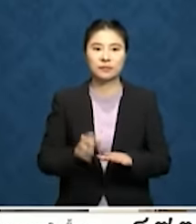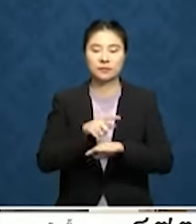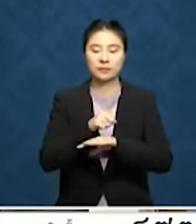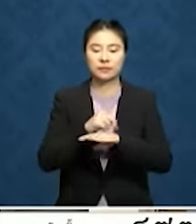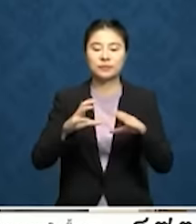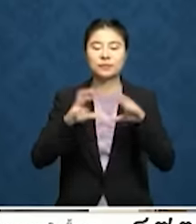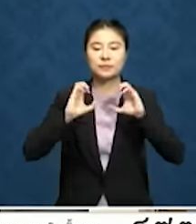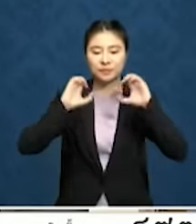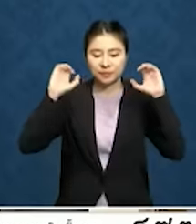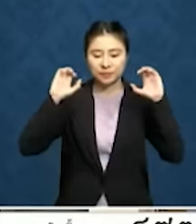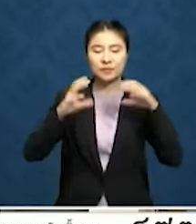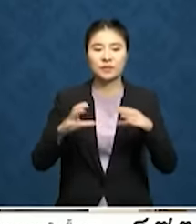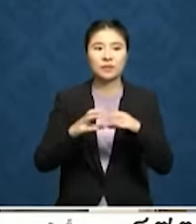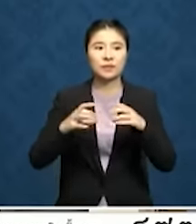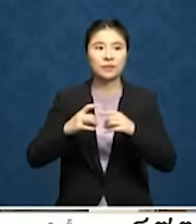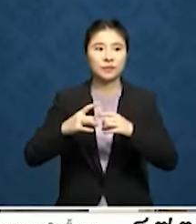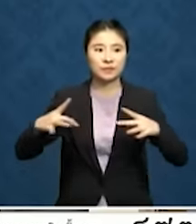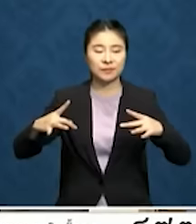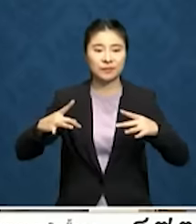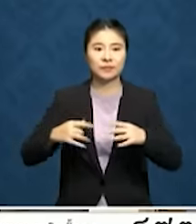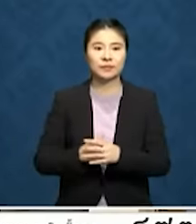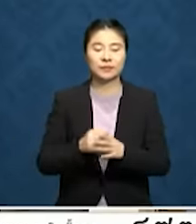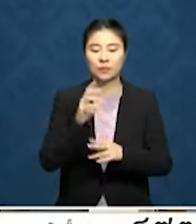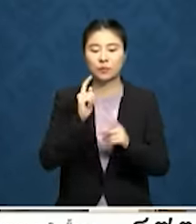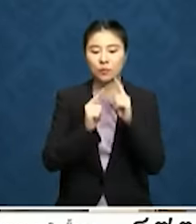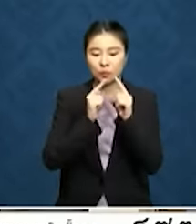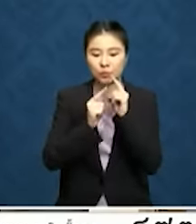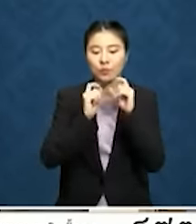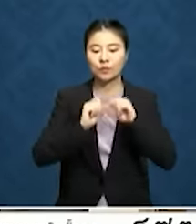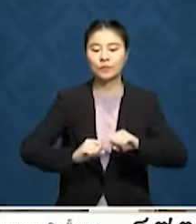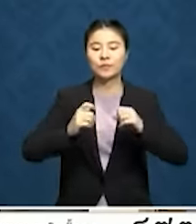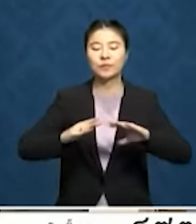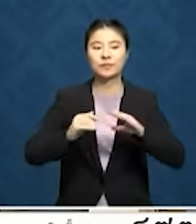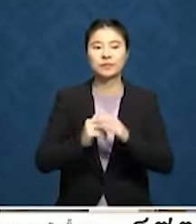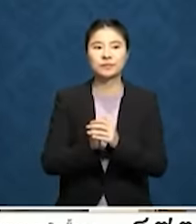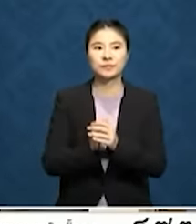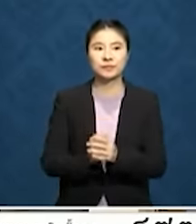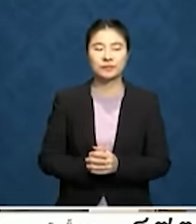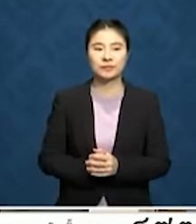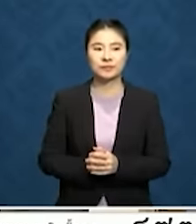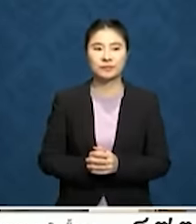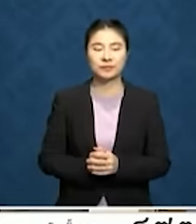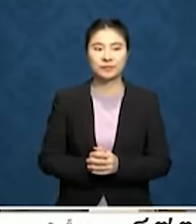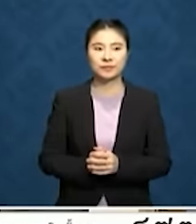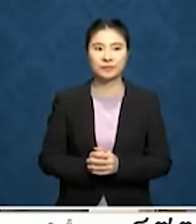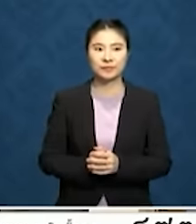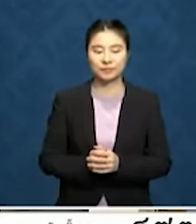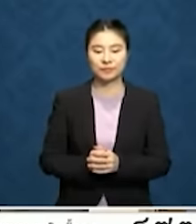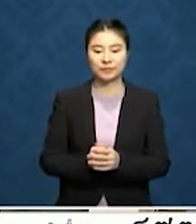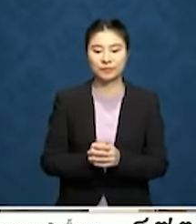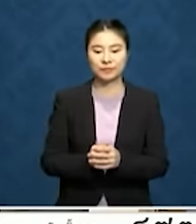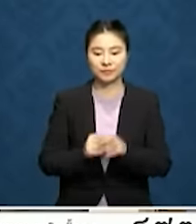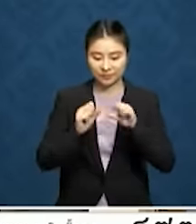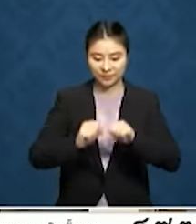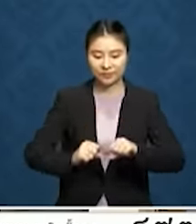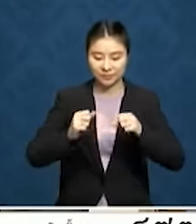ลและประธานวิปฝ่ายการได้พูดกันจากันแล้วข้อตกลงยังไงถ้าเป็นไปตามนั้นคือให้